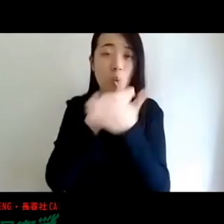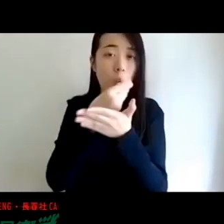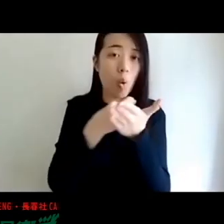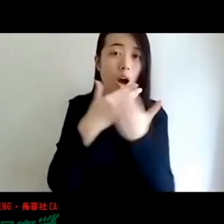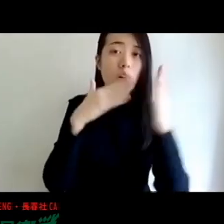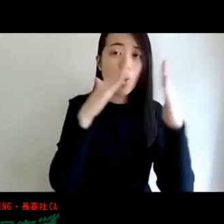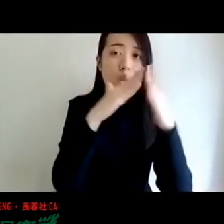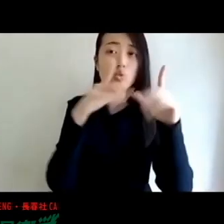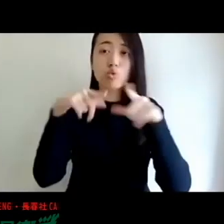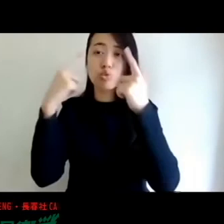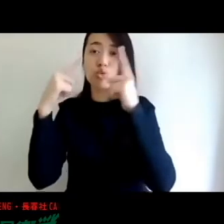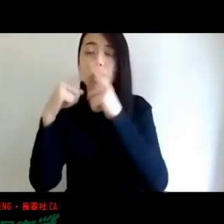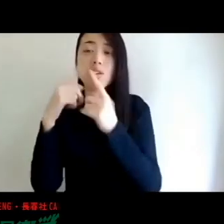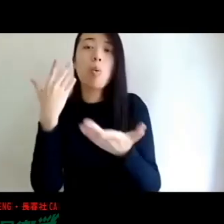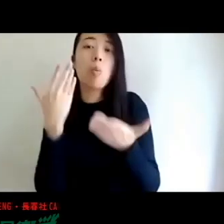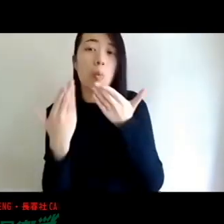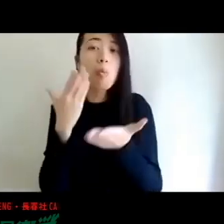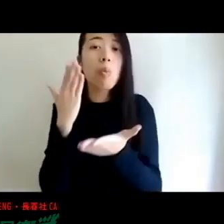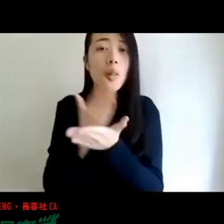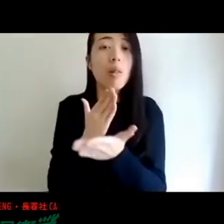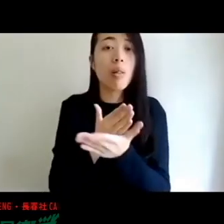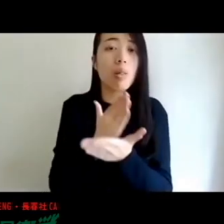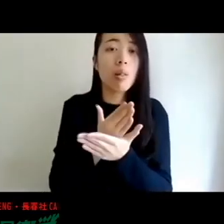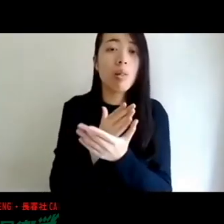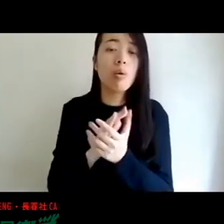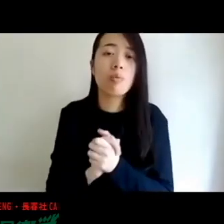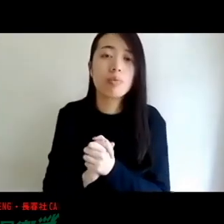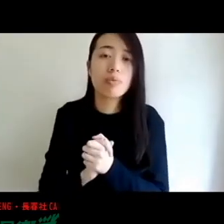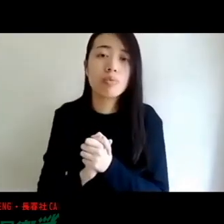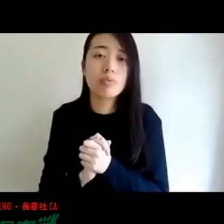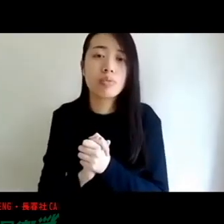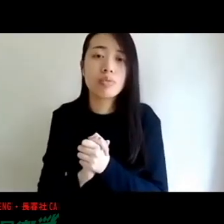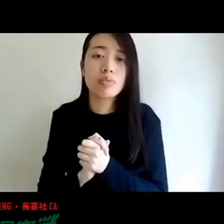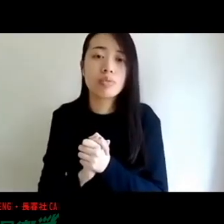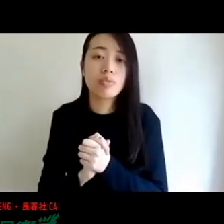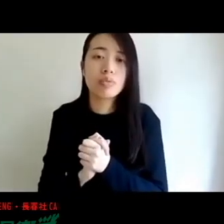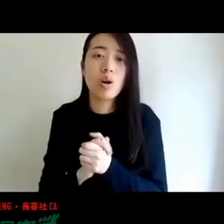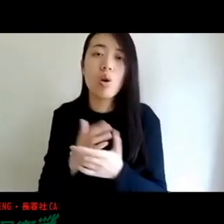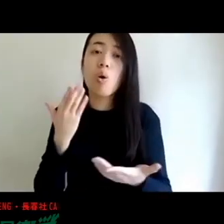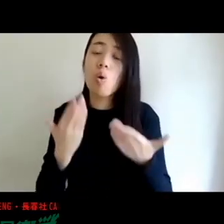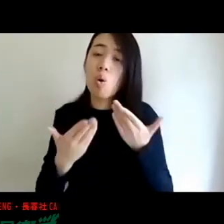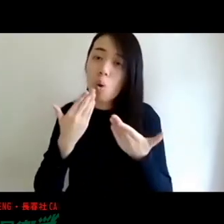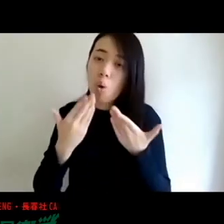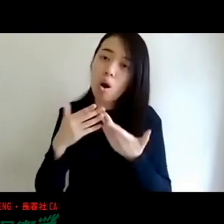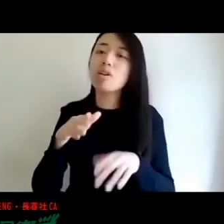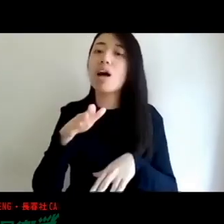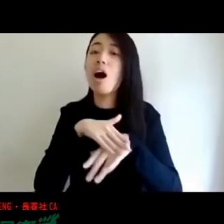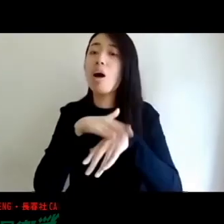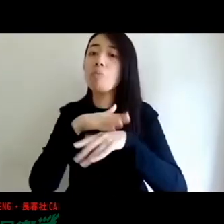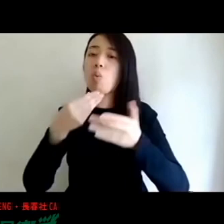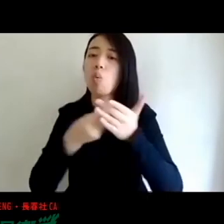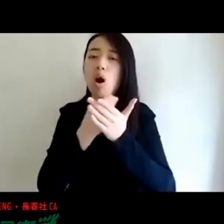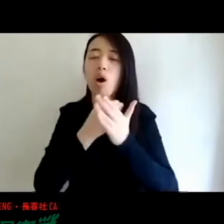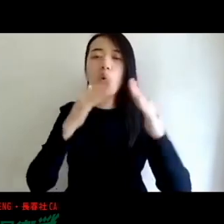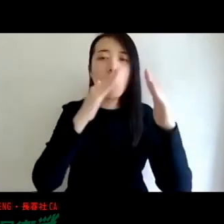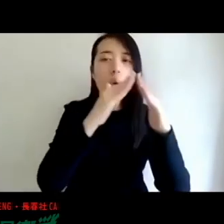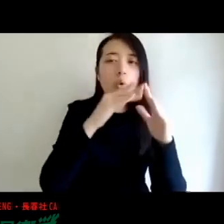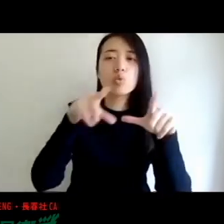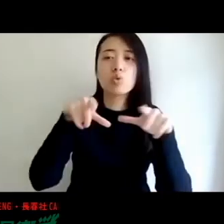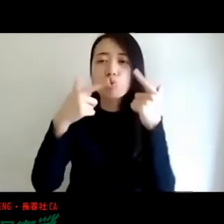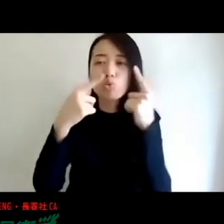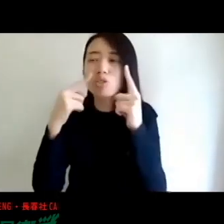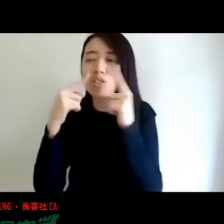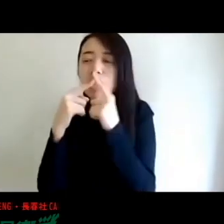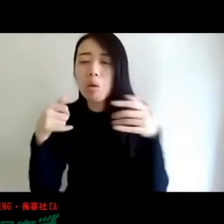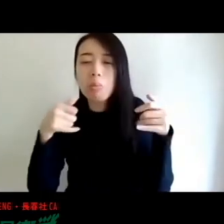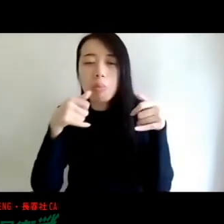咁係啦，我哋會唔會都俾多啲空間啲樹木生長啦、啊？或者人同埋樹木之間啊，